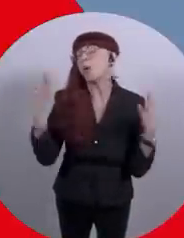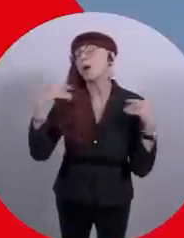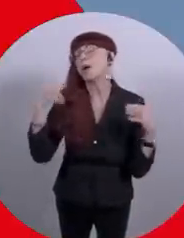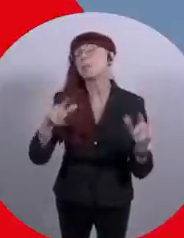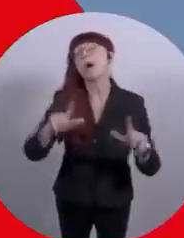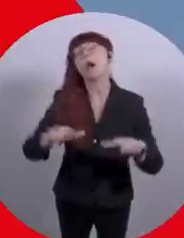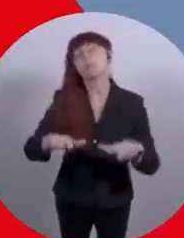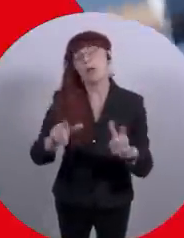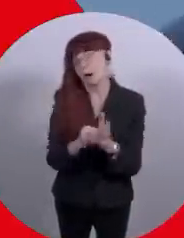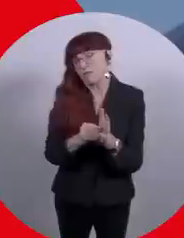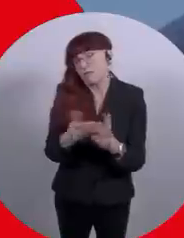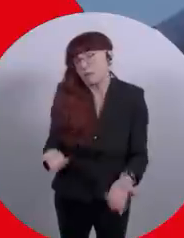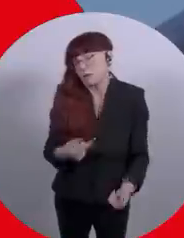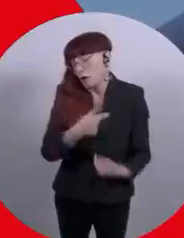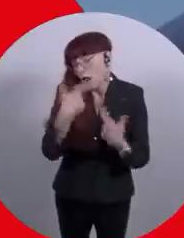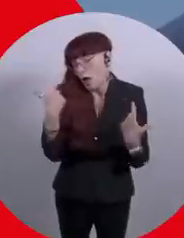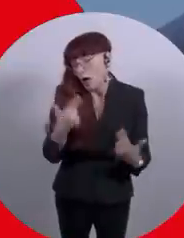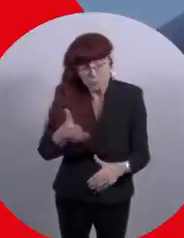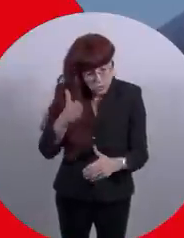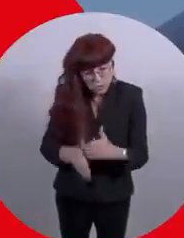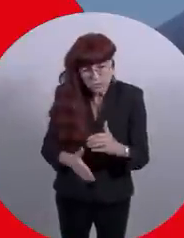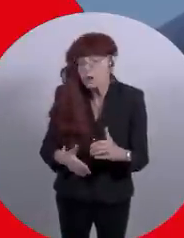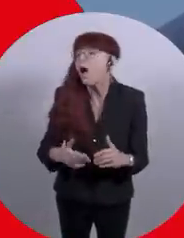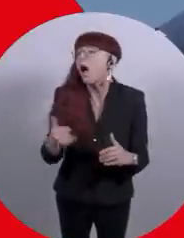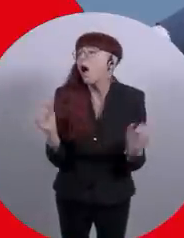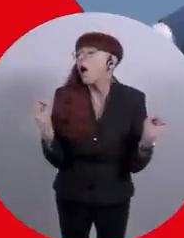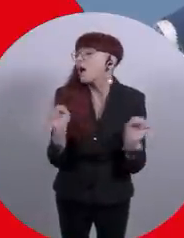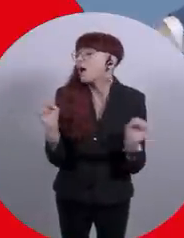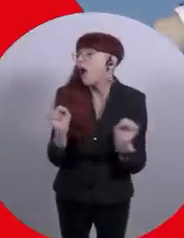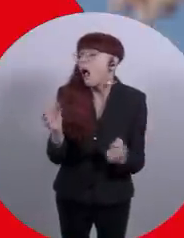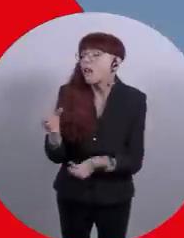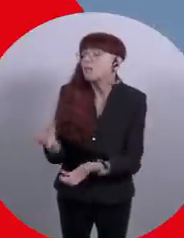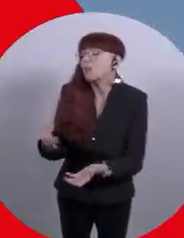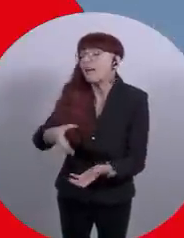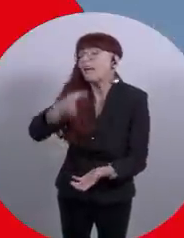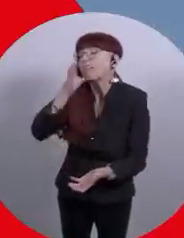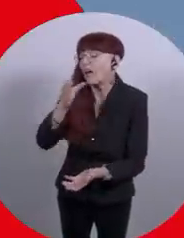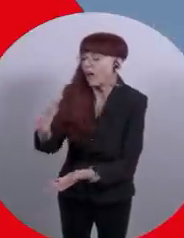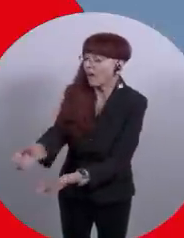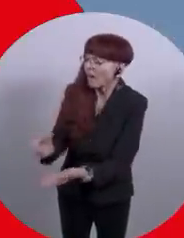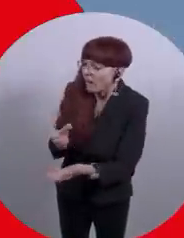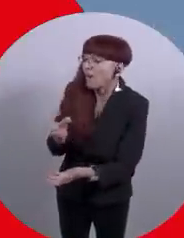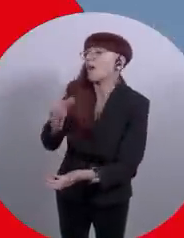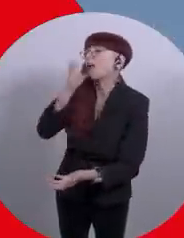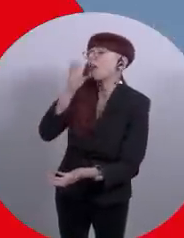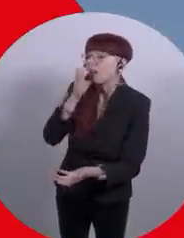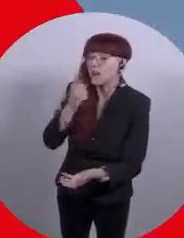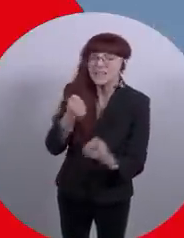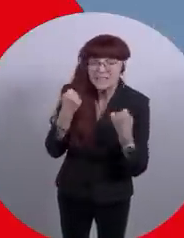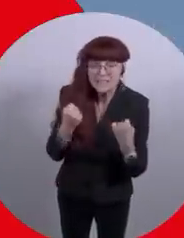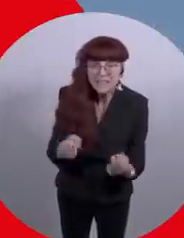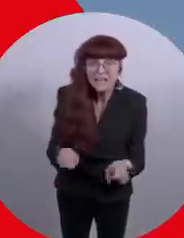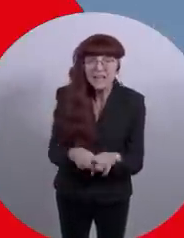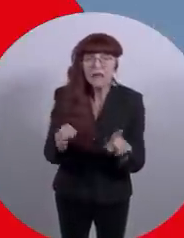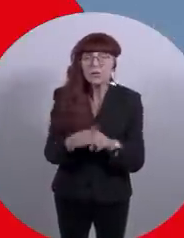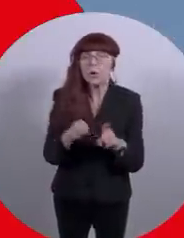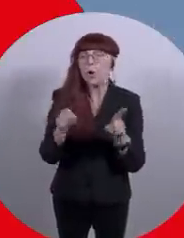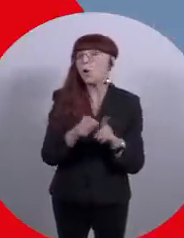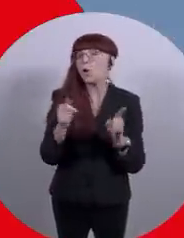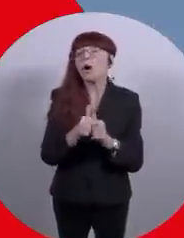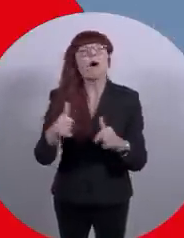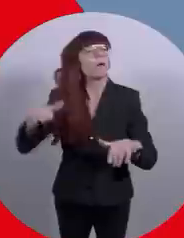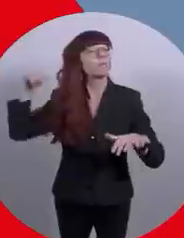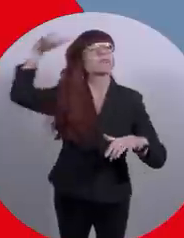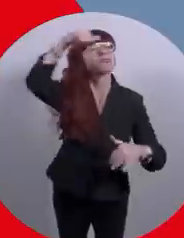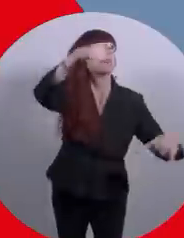wir nicht am Schluss noch immer die Kolben Getränke rausziehen aus ihren eiskästen das sind aber immer noch ihre Hallenbäder betreiben ihre privatjetsflüge